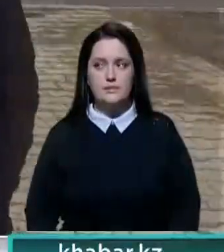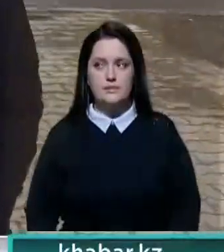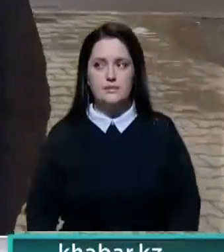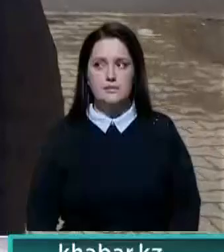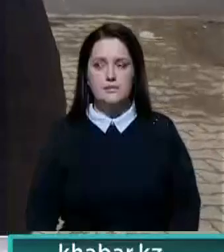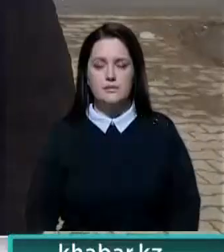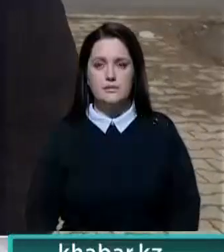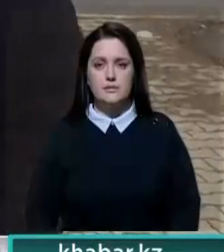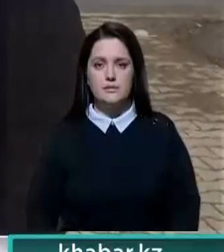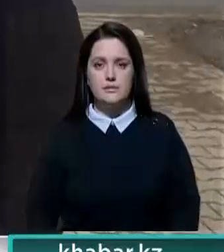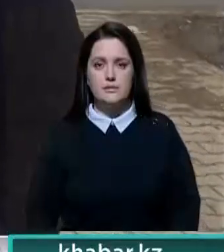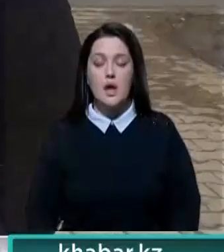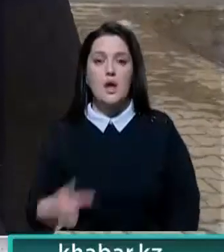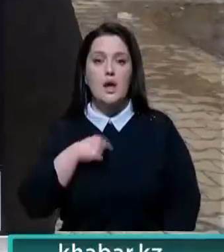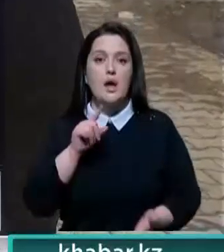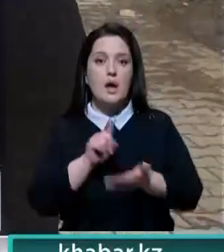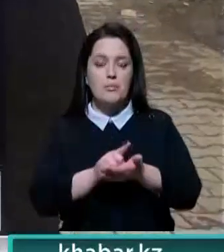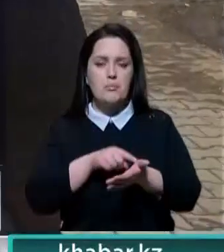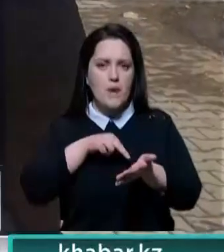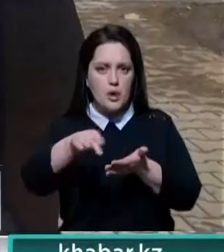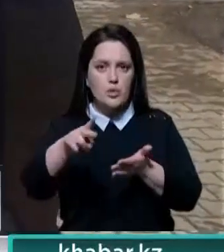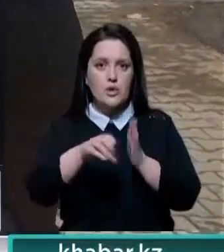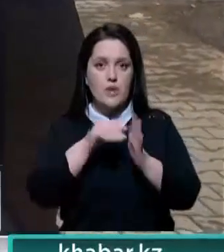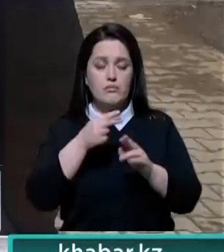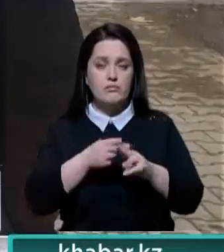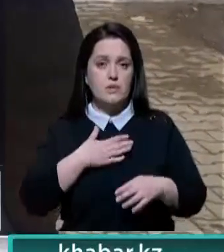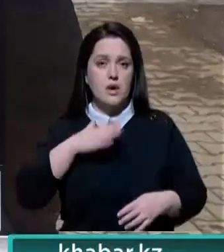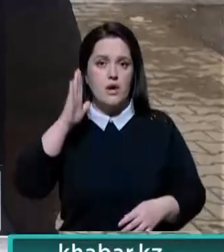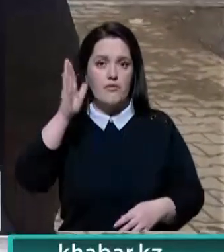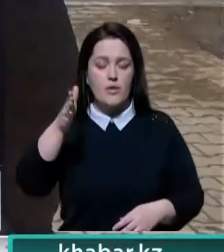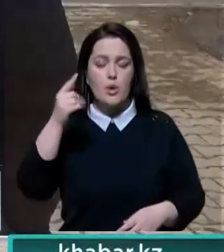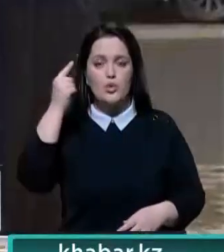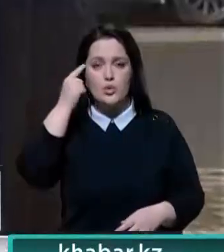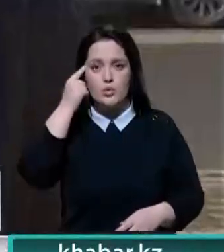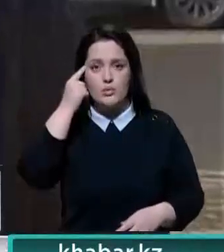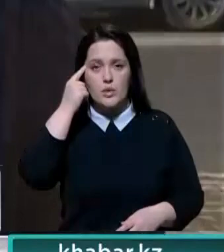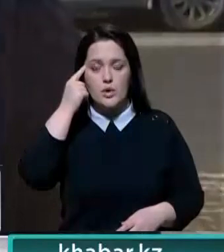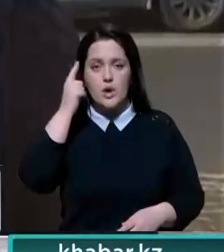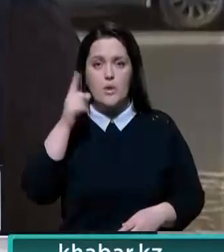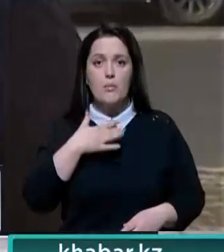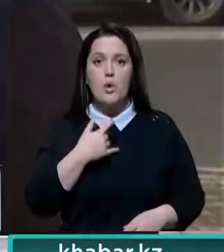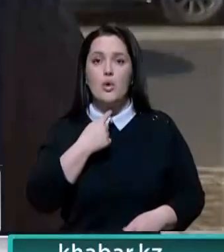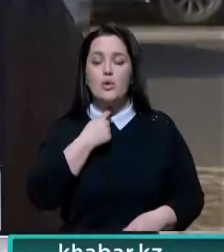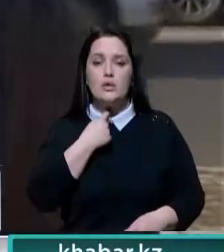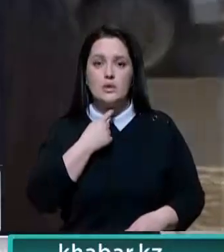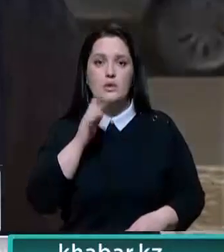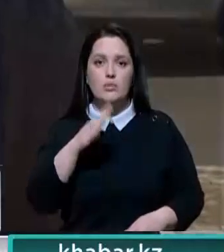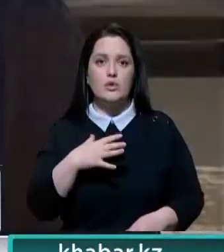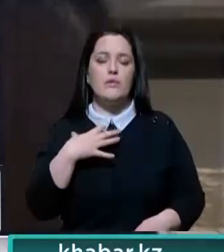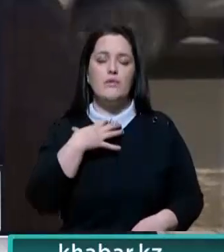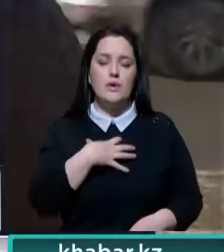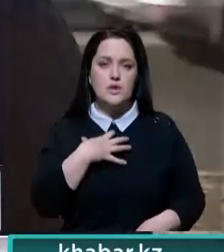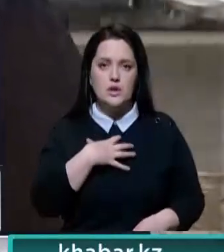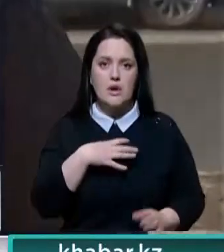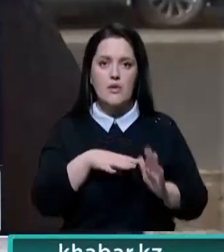Я обязательно пойду на выборы, потому что это наше будущее. И я думаю, что мой голос, он будет важным